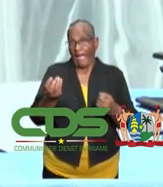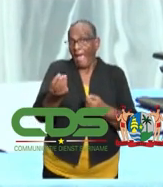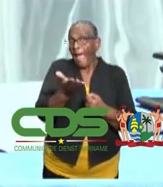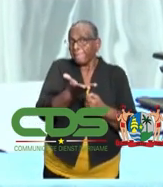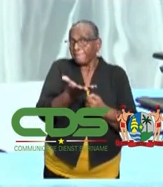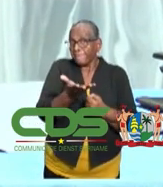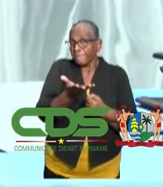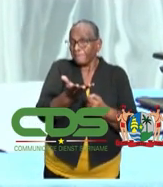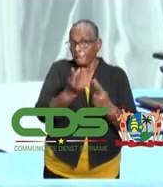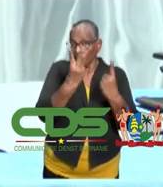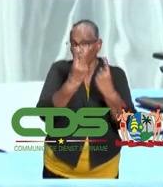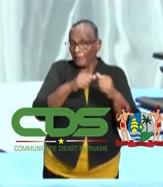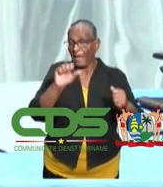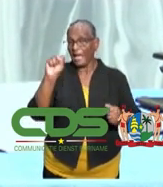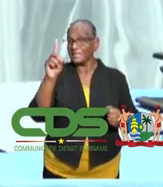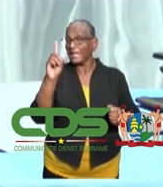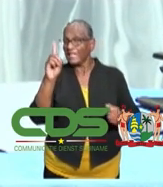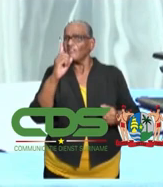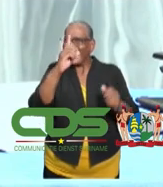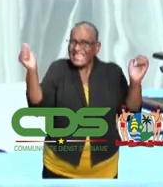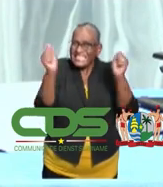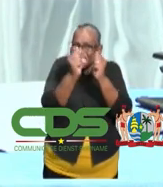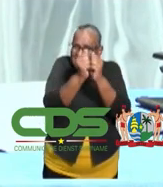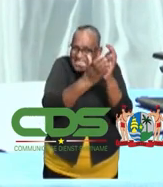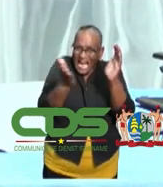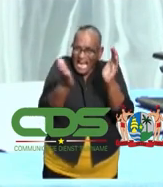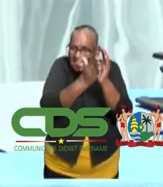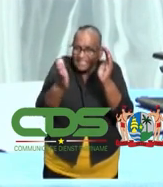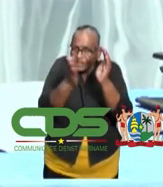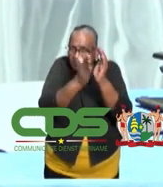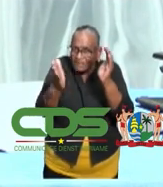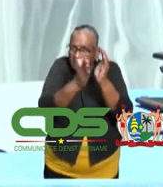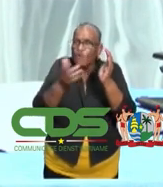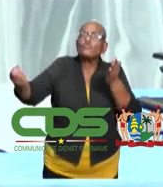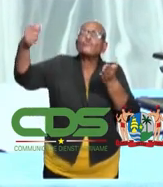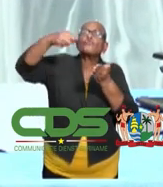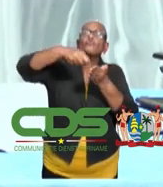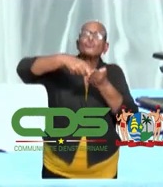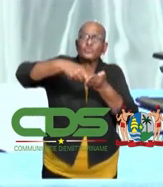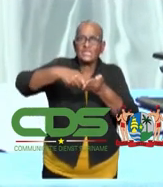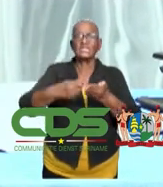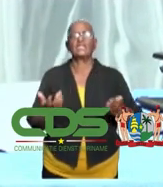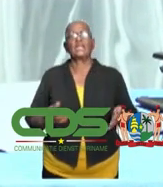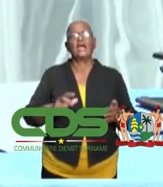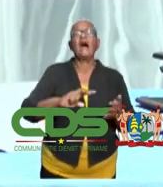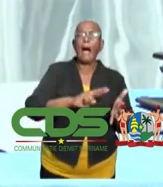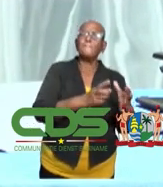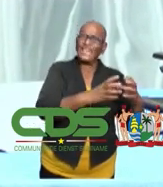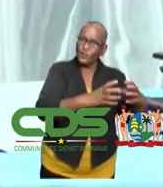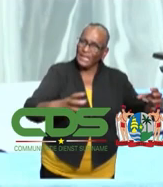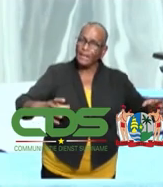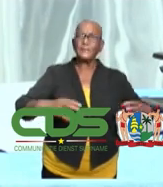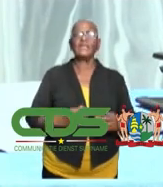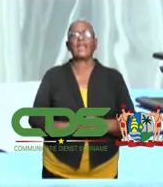beschikbaar. 12 miljoen SRD beschikbaar per jaar. En het gaat hier om subsidie aan overheidsstichtingen, subsidie aan particuliere sociale